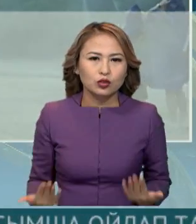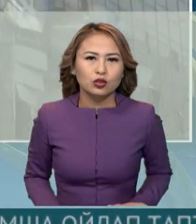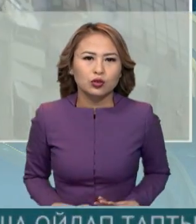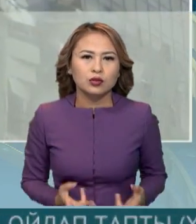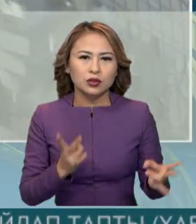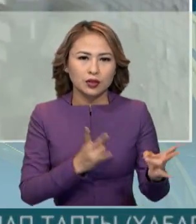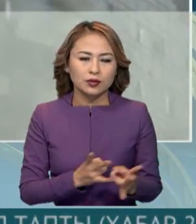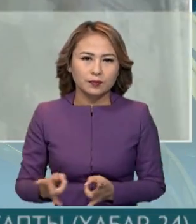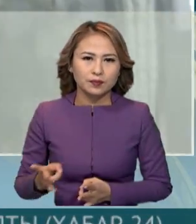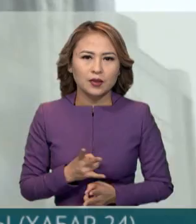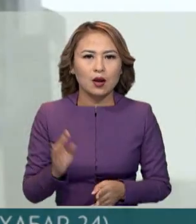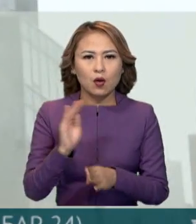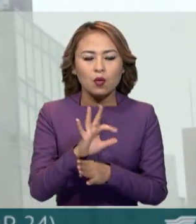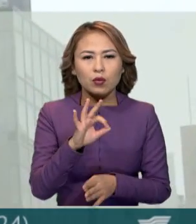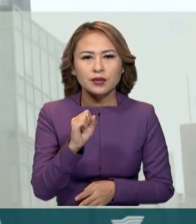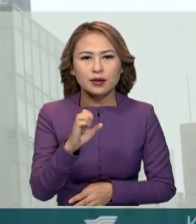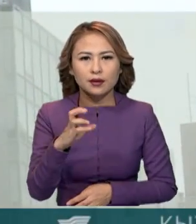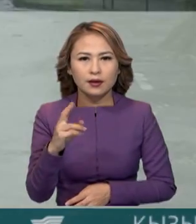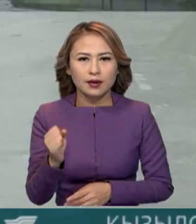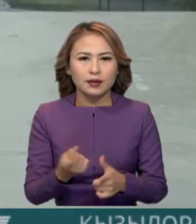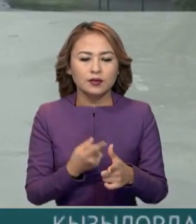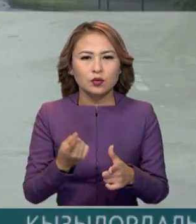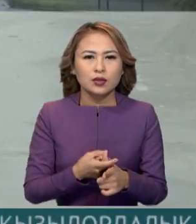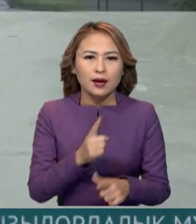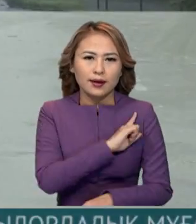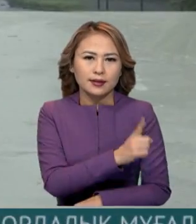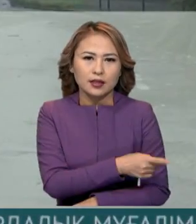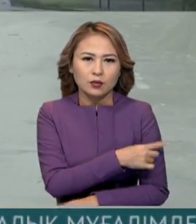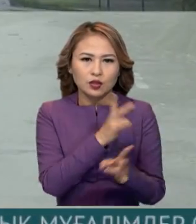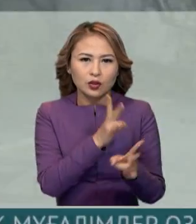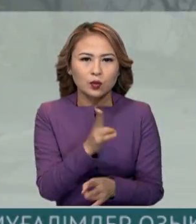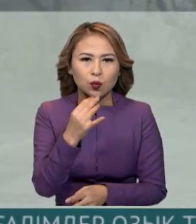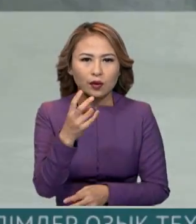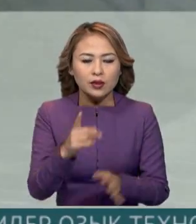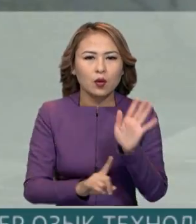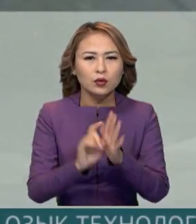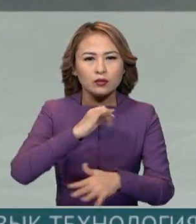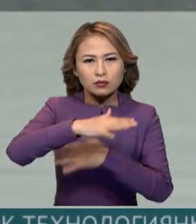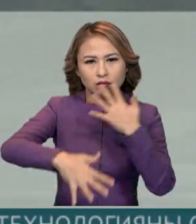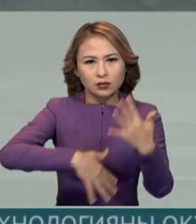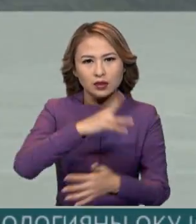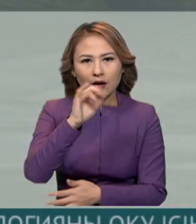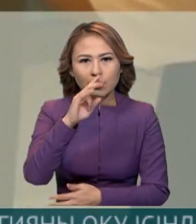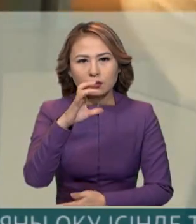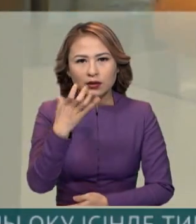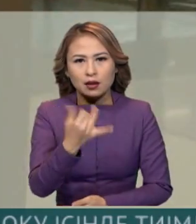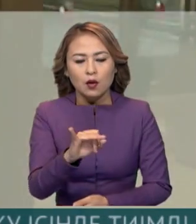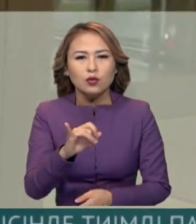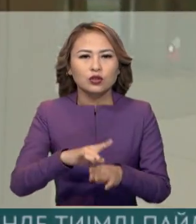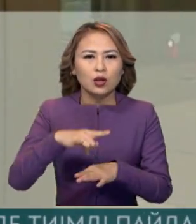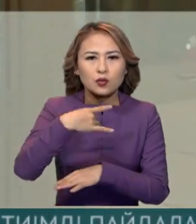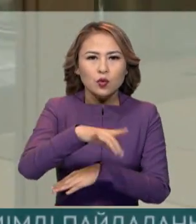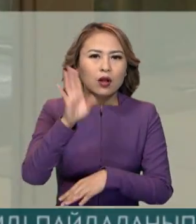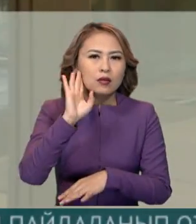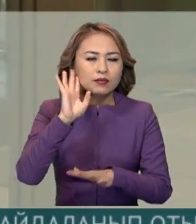тұрғын түрлі жарақат алған. Әсіресе Осака префектурасы қатты зардап шеккен. Дүлей дауылдың салдарынан Кансай